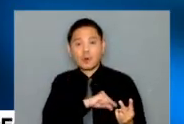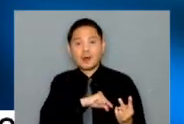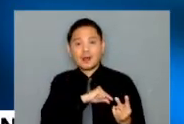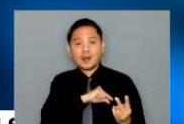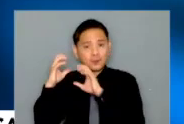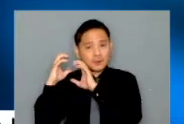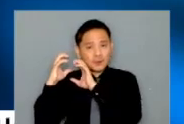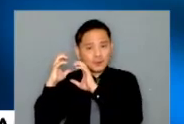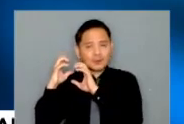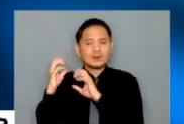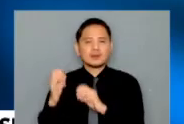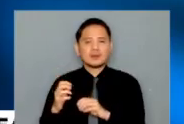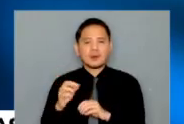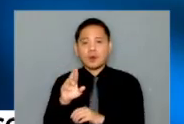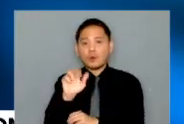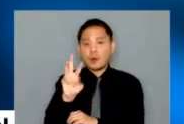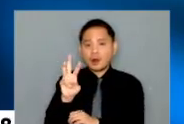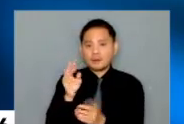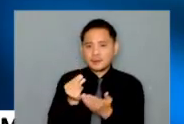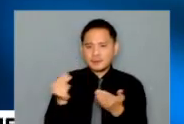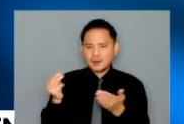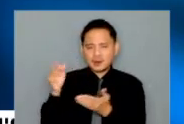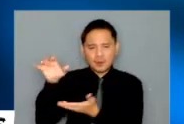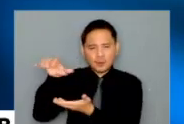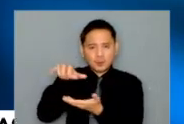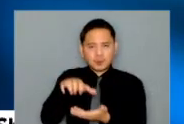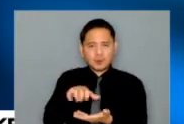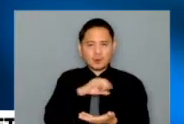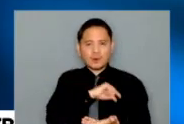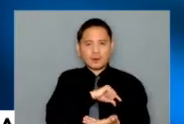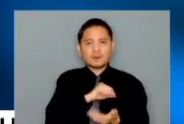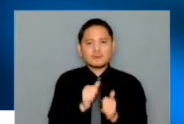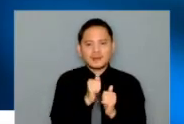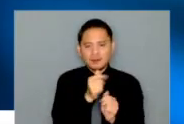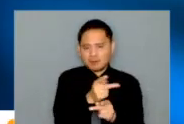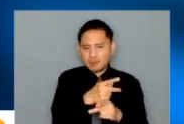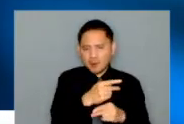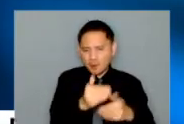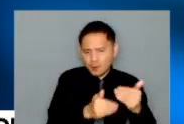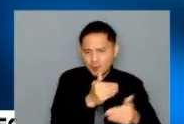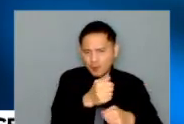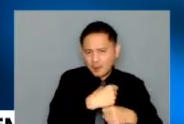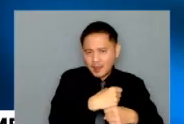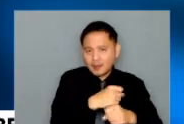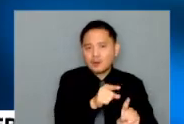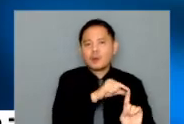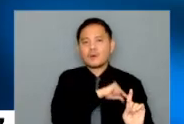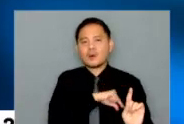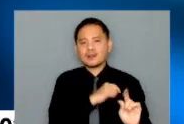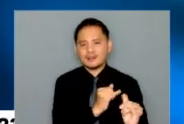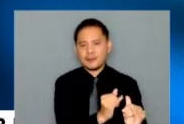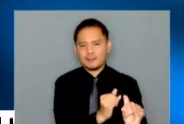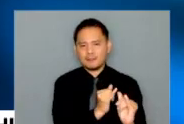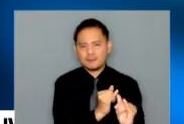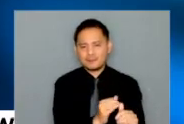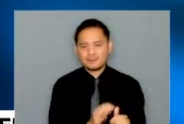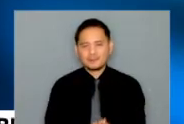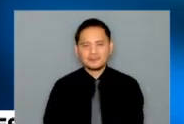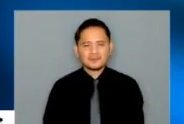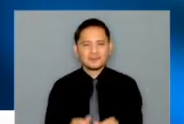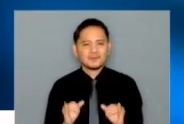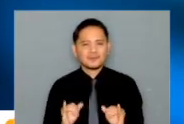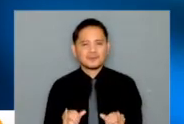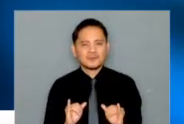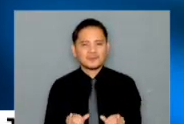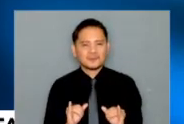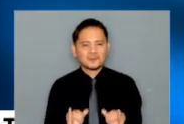for sure, yung magiging end product po niya ay quality. Quality nasa paraan din po kasi may nagluluto na po nito, machine na po yung ginagamit. Kami po mano-mano pa rin up to